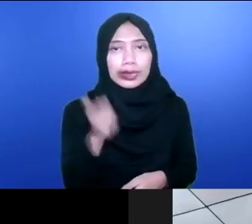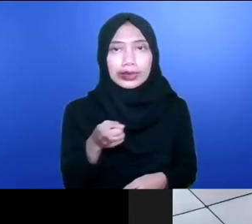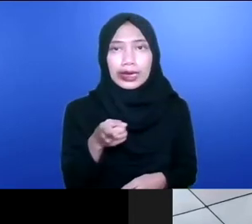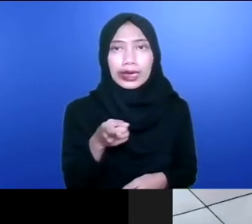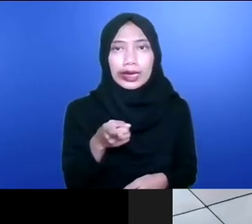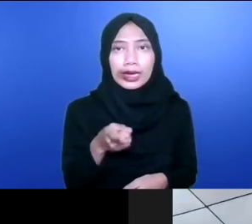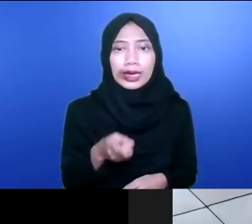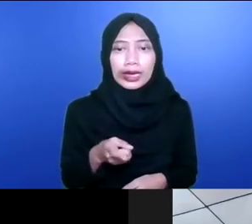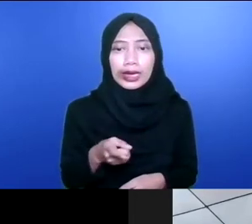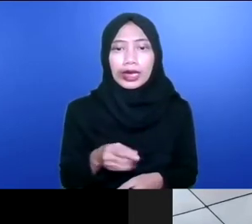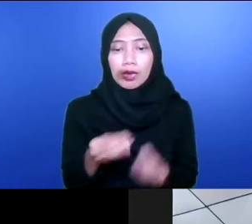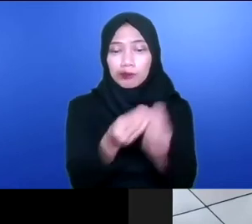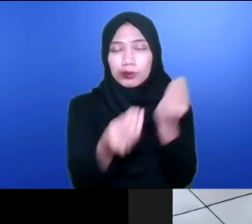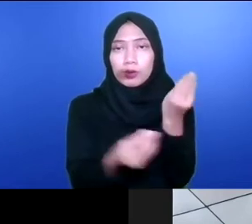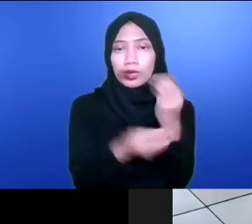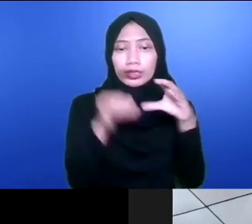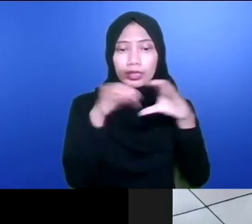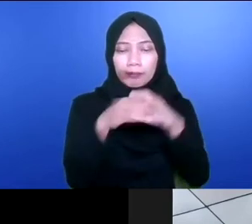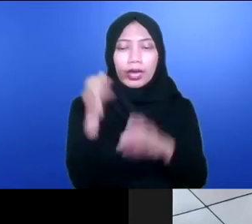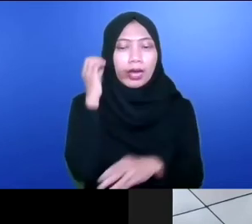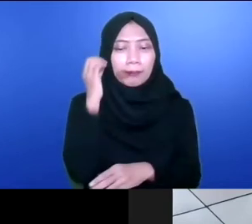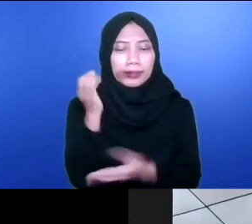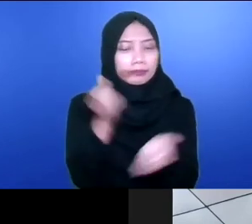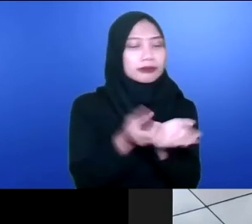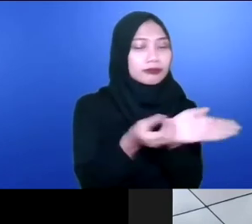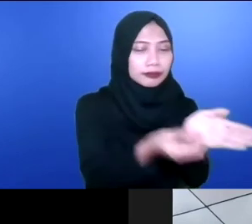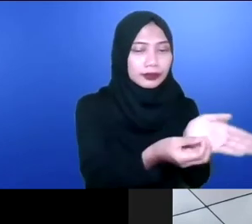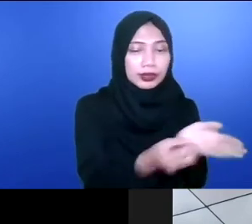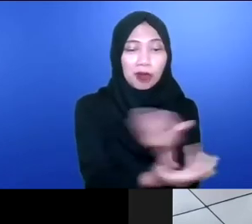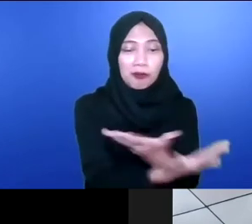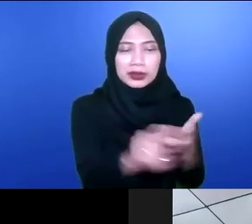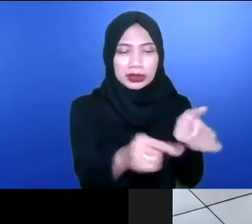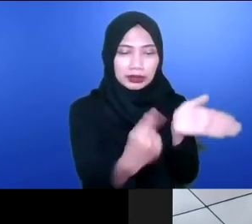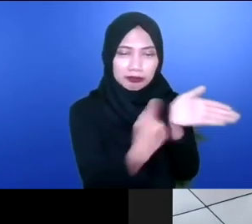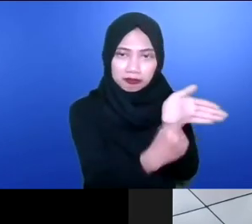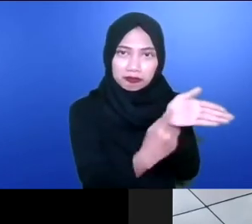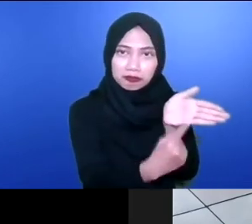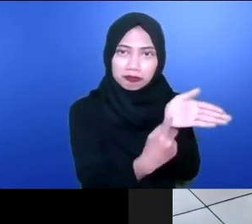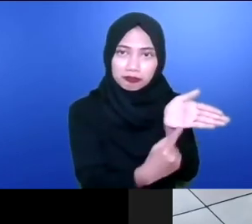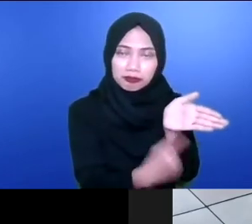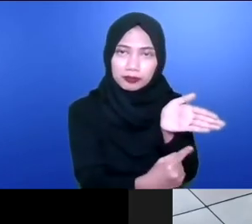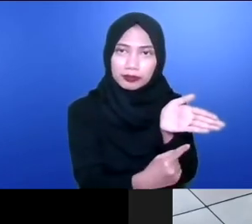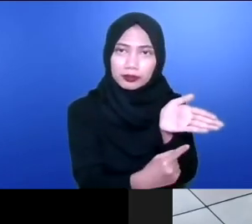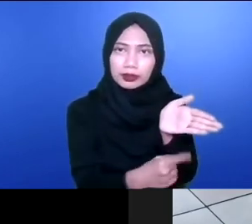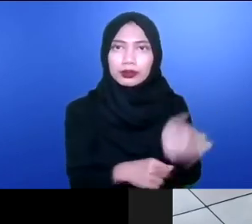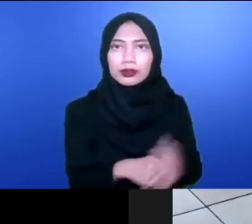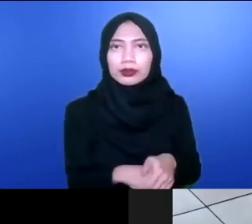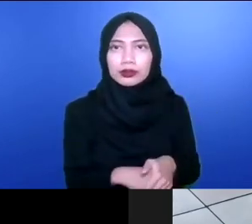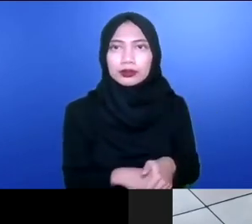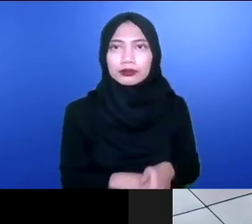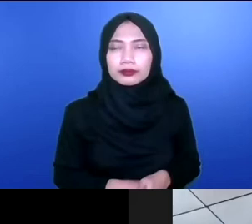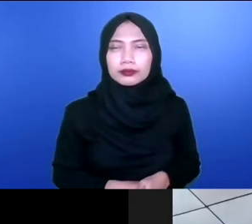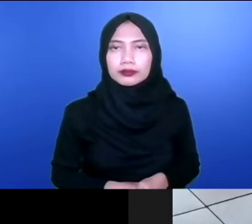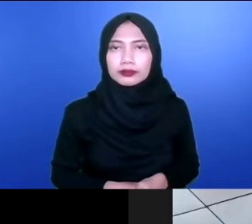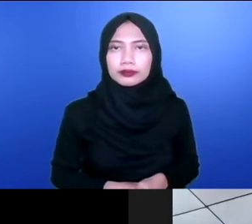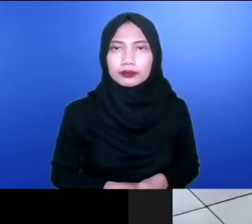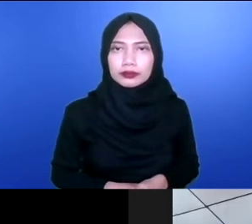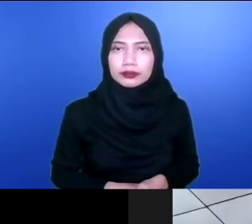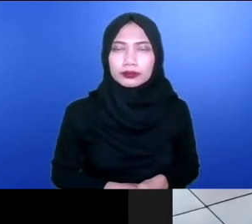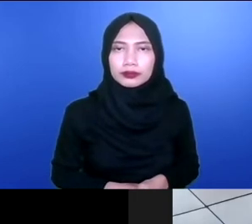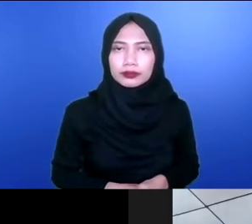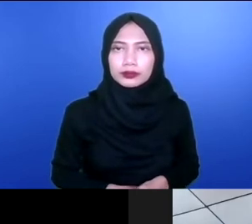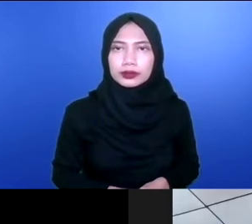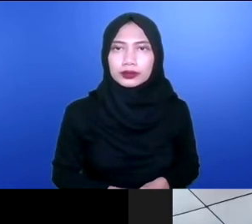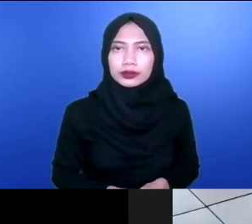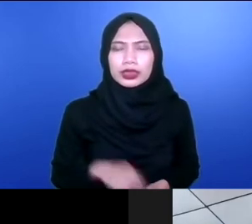HP kemana-mana, kemudian mereka mengajarkan bahwa pakai JAT-JAT bisa, karena seperti saya tadi bilang, yang bang kasus Telkomsel